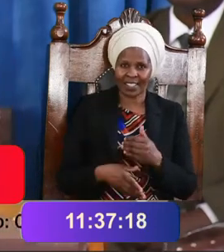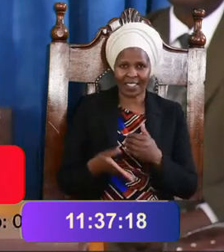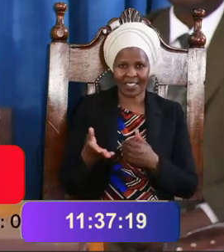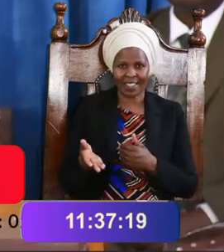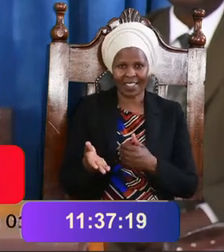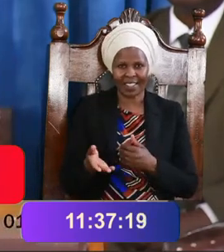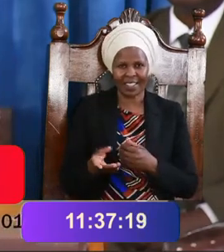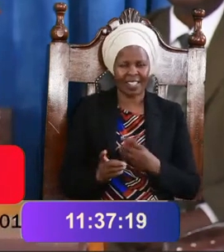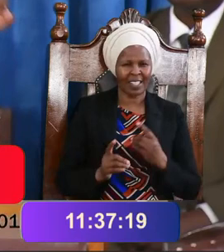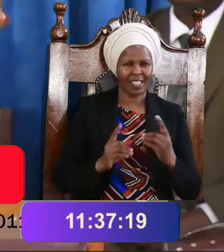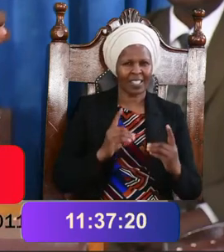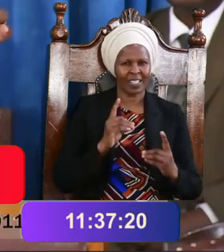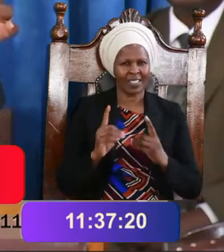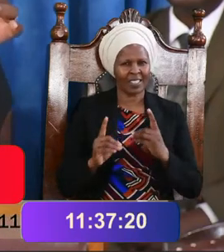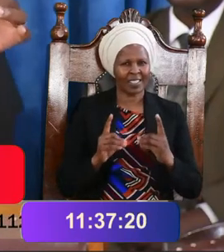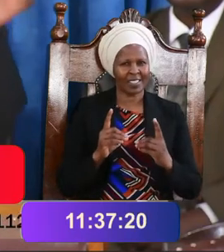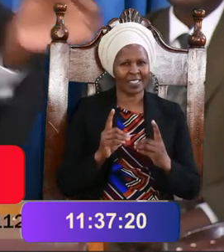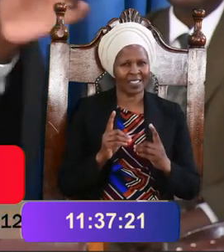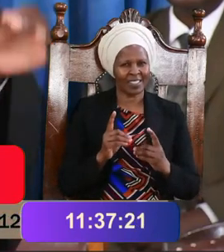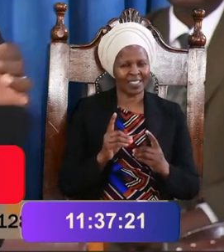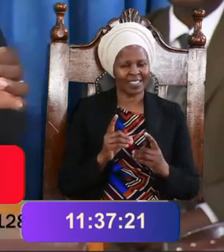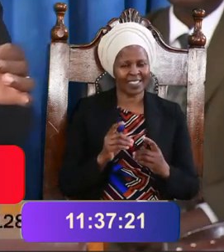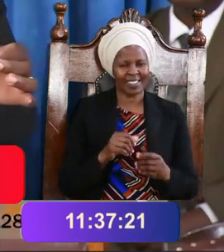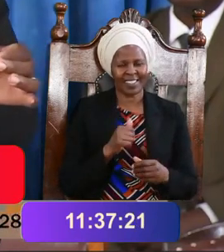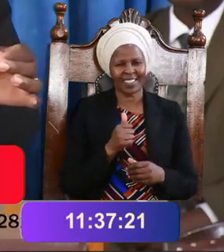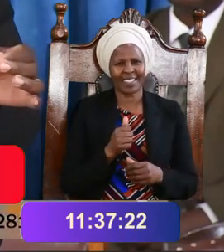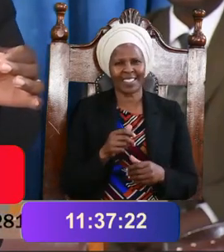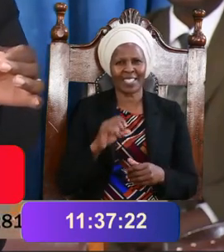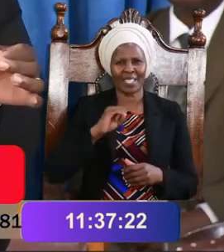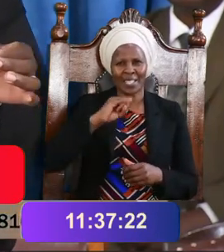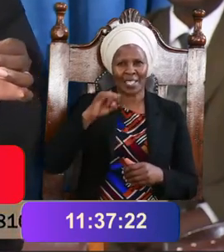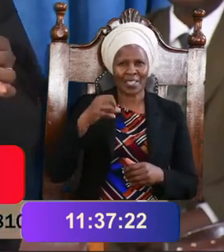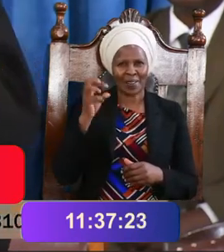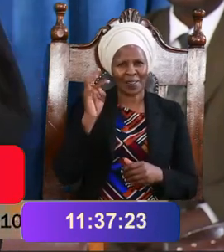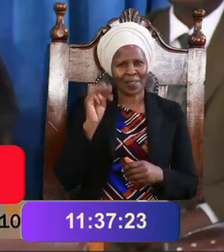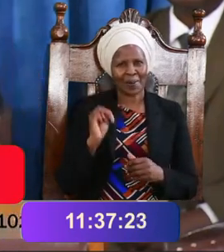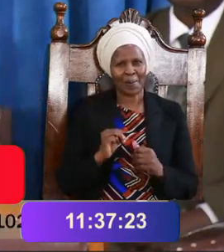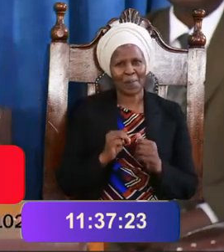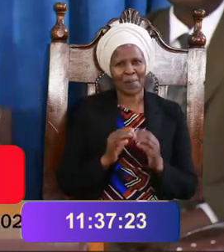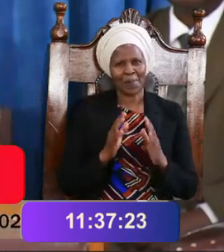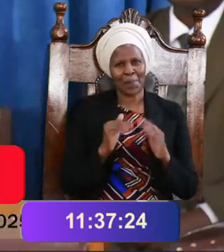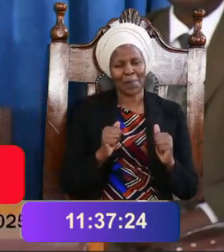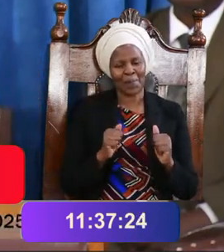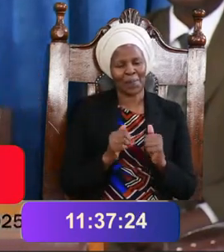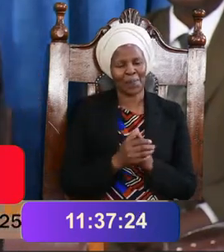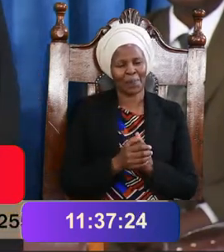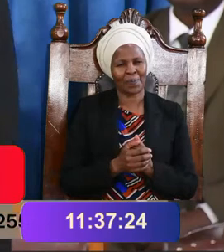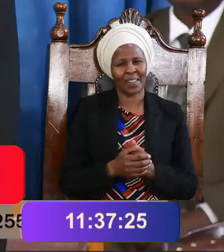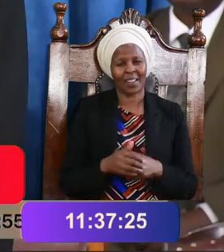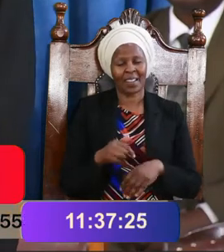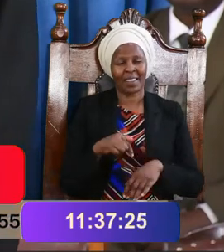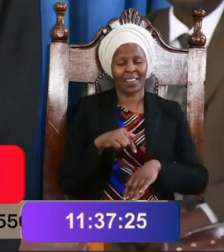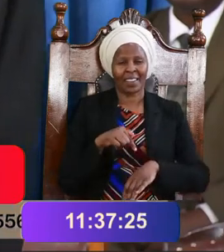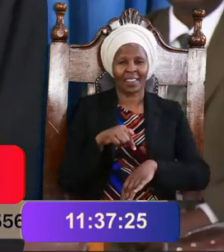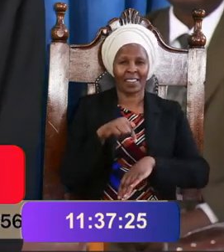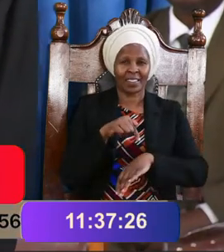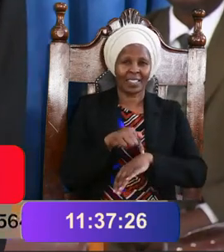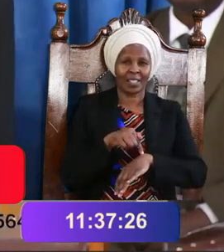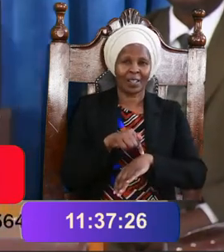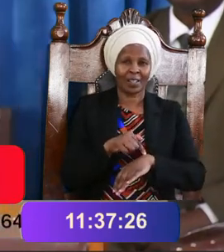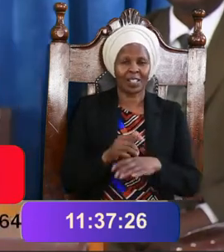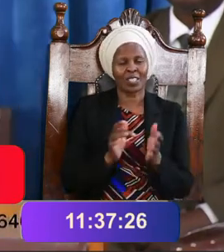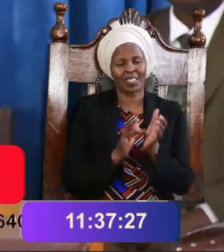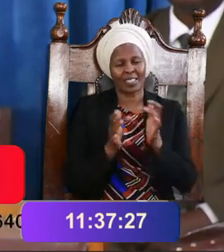Wanakwaya mnakumbuka Yerusalema? Ikashika sana wakati wa COVID, eh? Na wakati Yesu